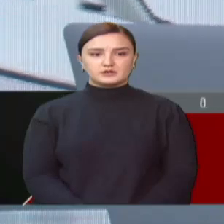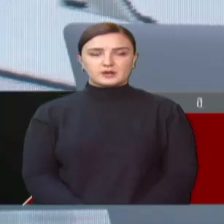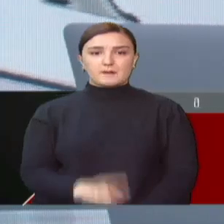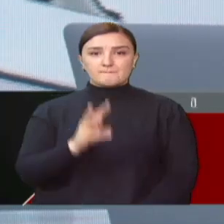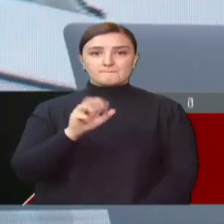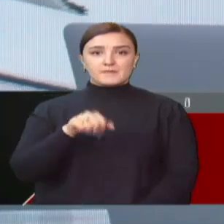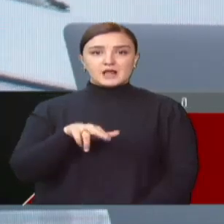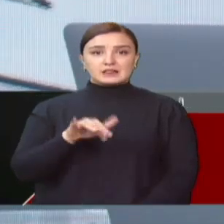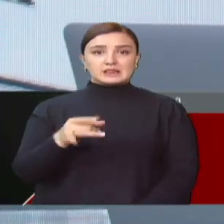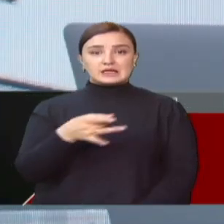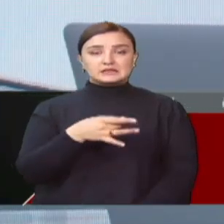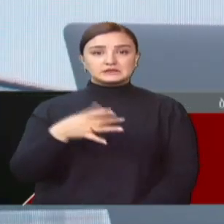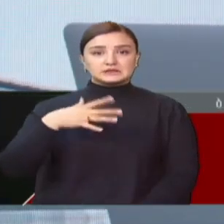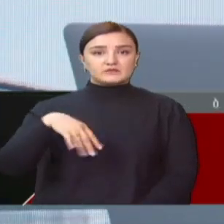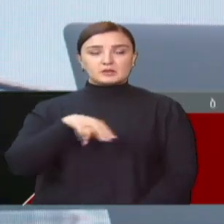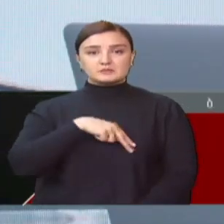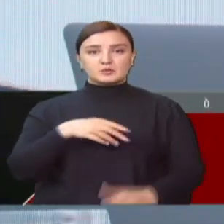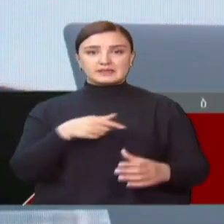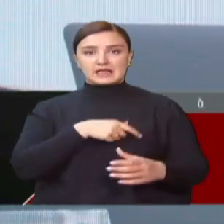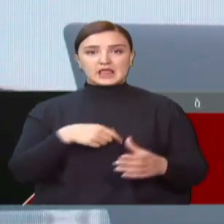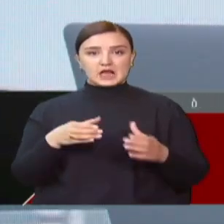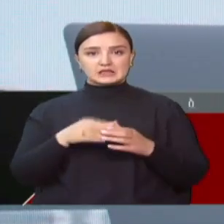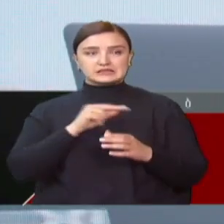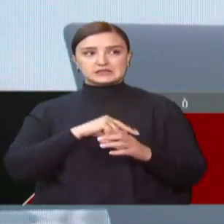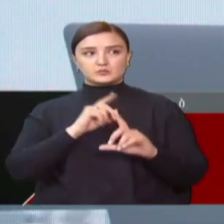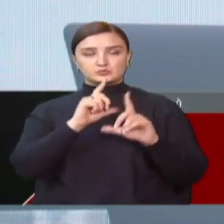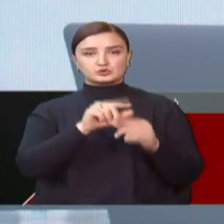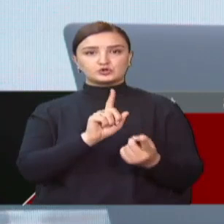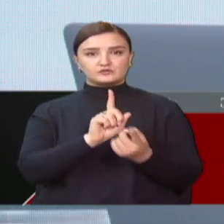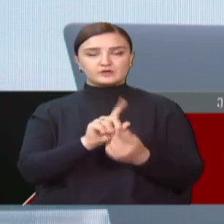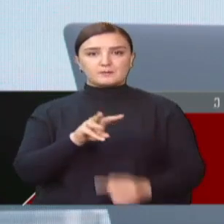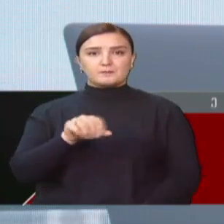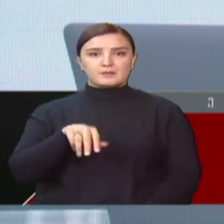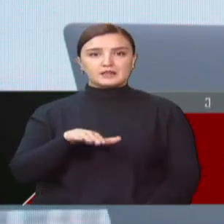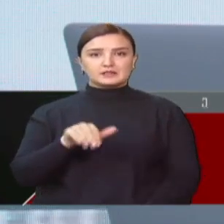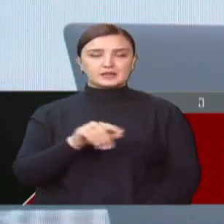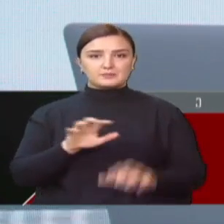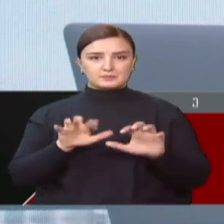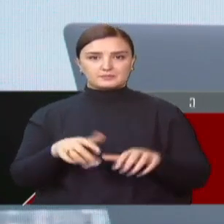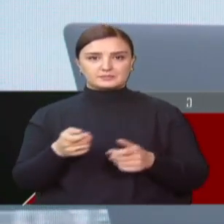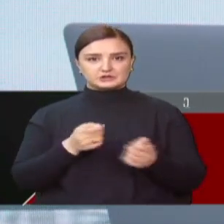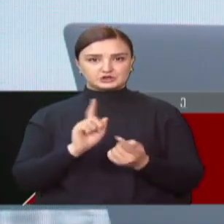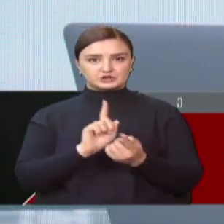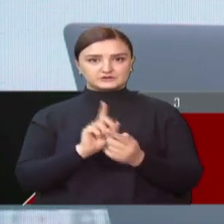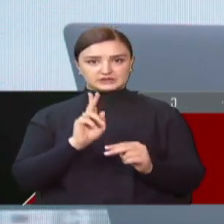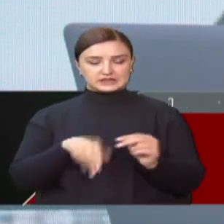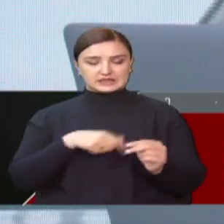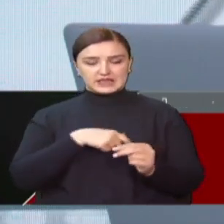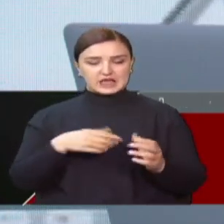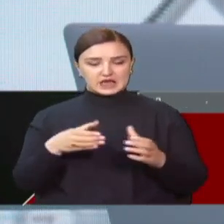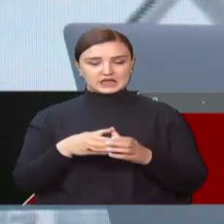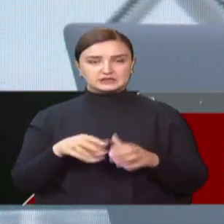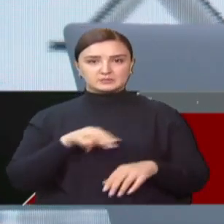Maltis Republicași, საქართველოს საპარლამენტო დელეგაციის სამუშაო ვიზიტი დღეს Maltis prezidentan შეხვედრი დასრულდება. Delegația რომელსაც